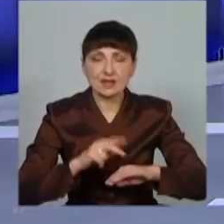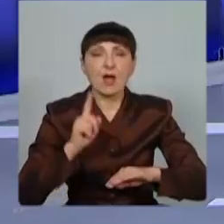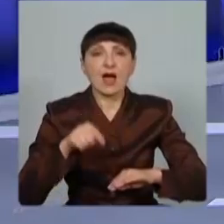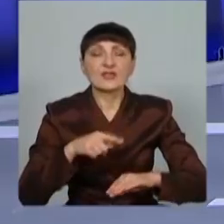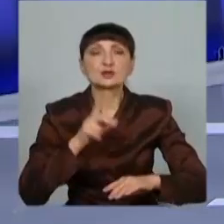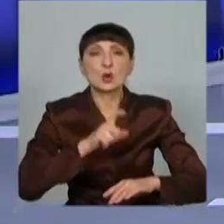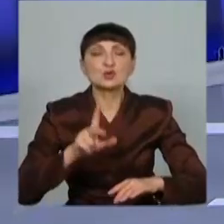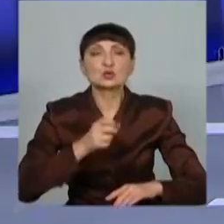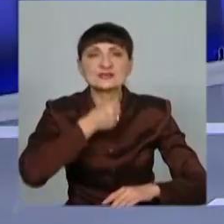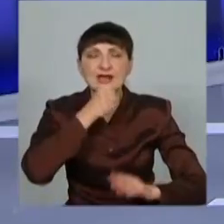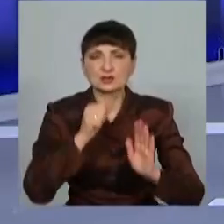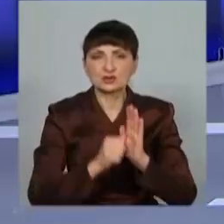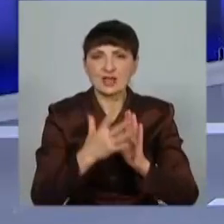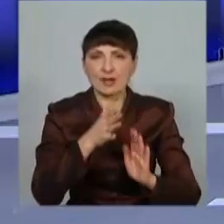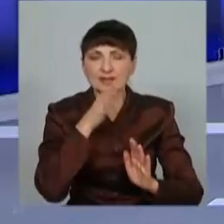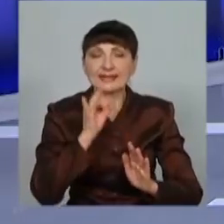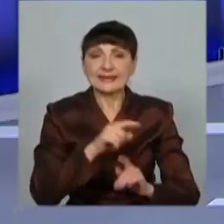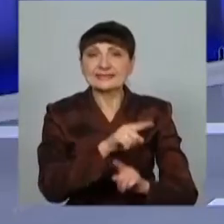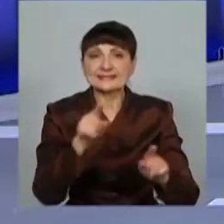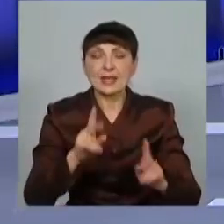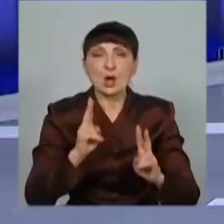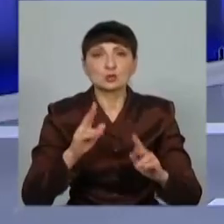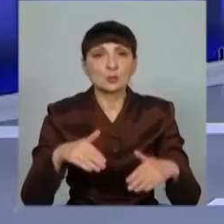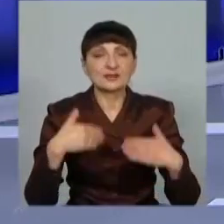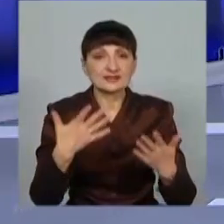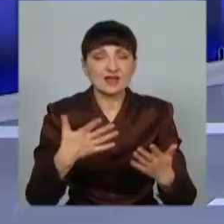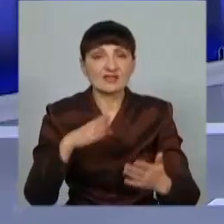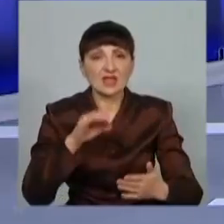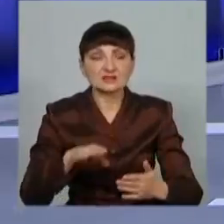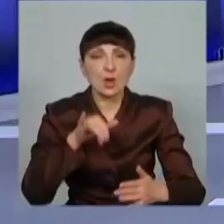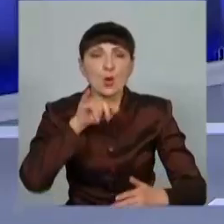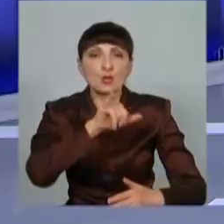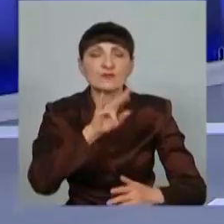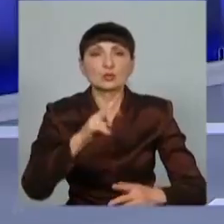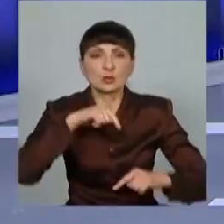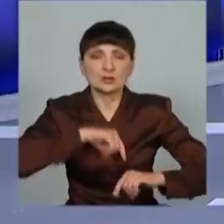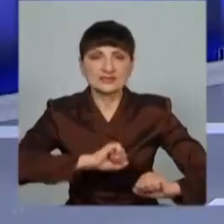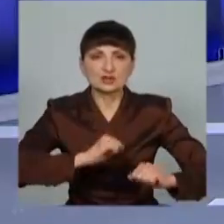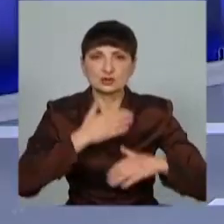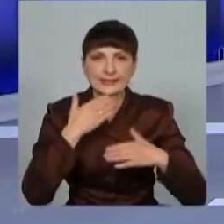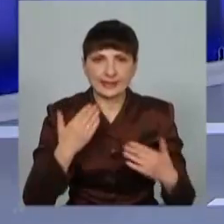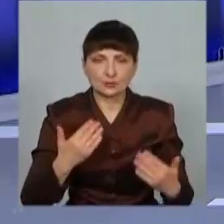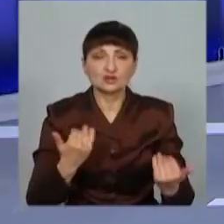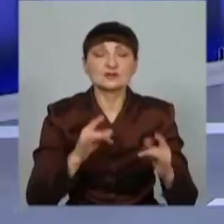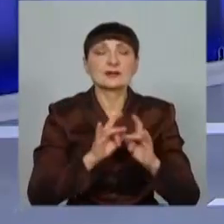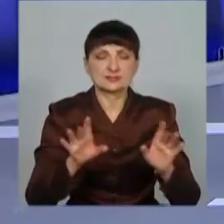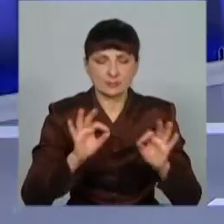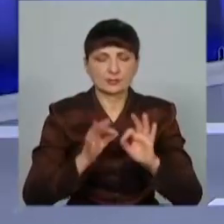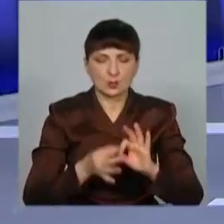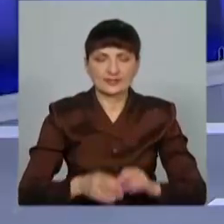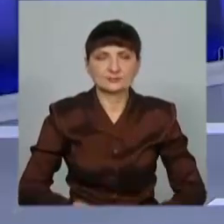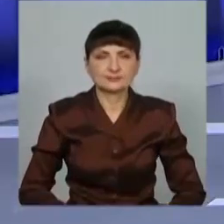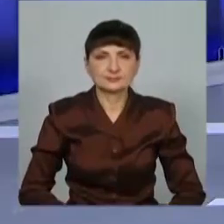люди старше 60 лет и те, кто предоставит тест на отсутствие антител. Сейчас расскажу